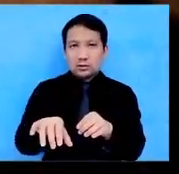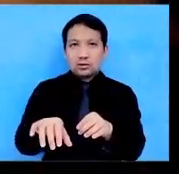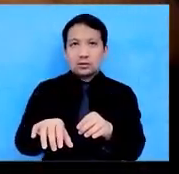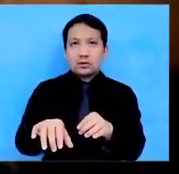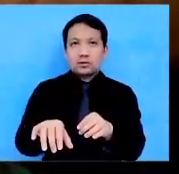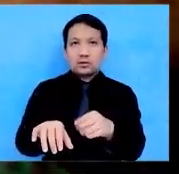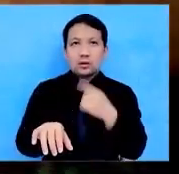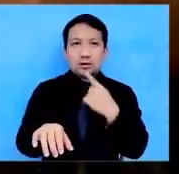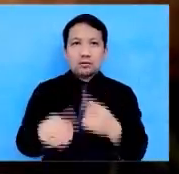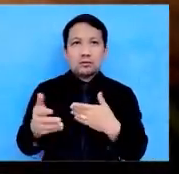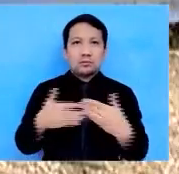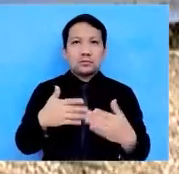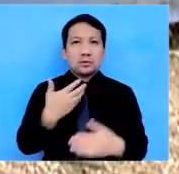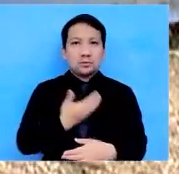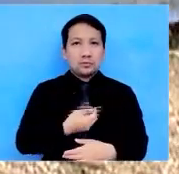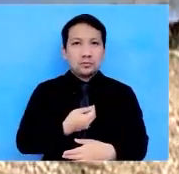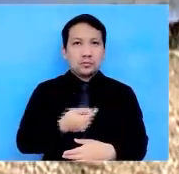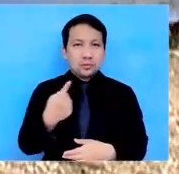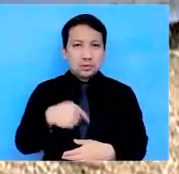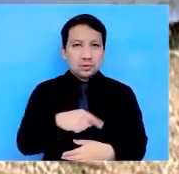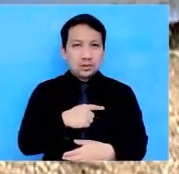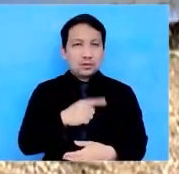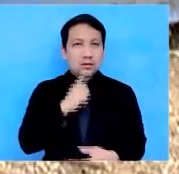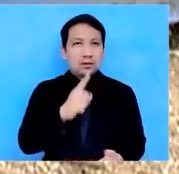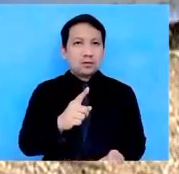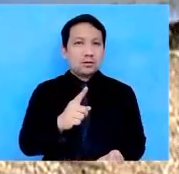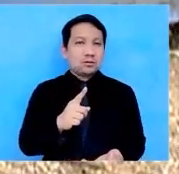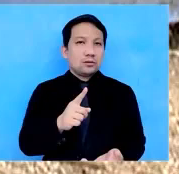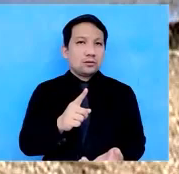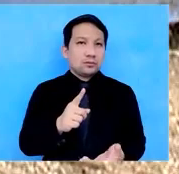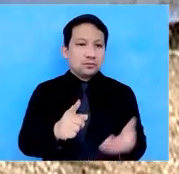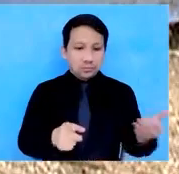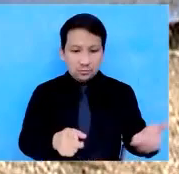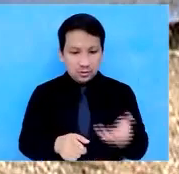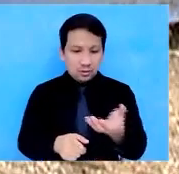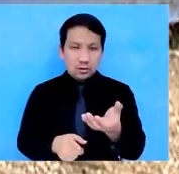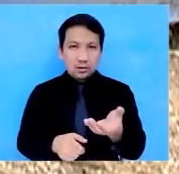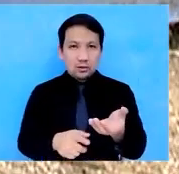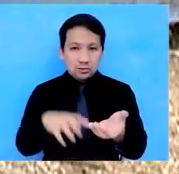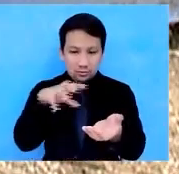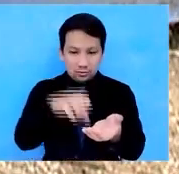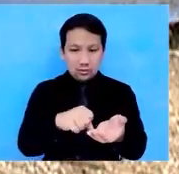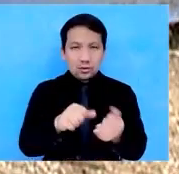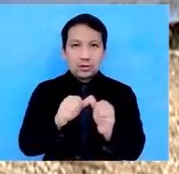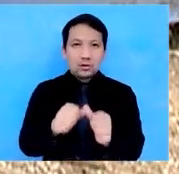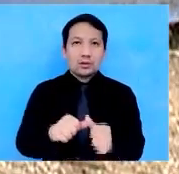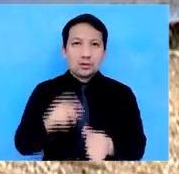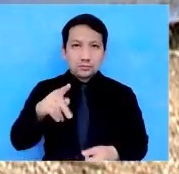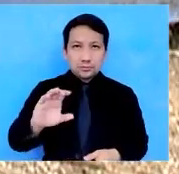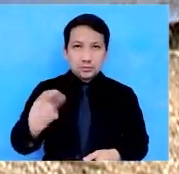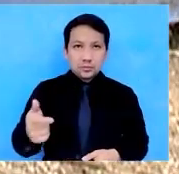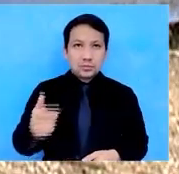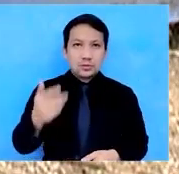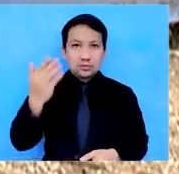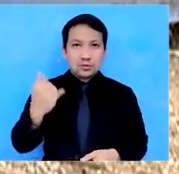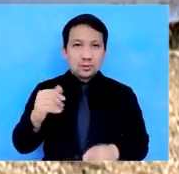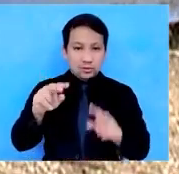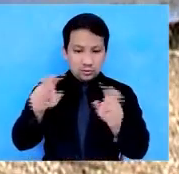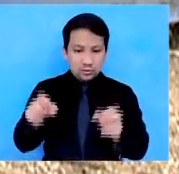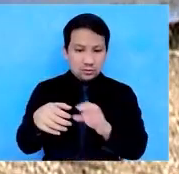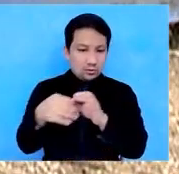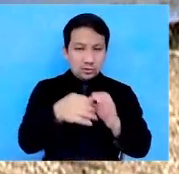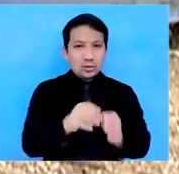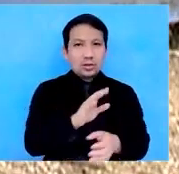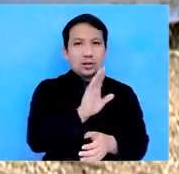kami, yun lang ang kinatatakot namin. Baka pag lumalaot kami, huhulihin kami ng Coast Guard dahil sa issue na gano'n